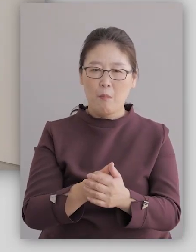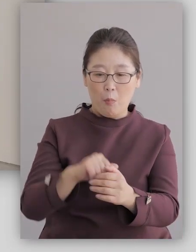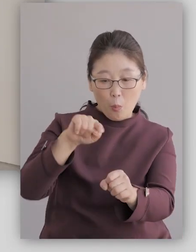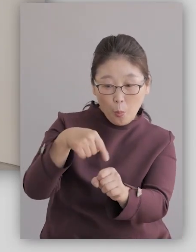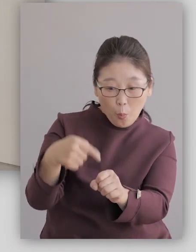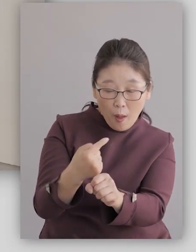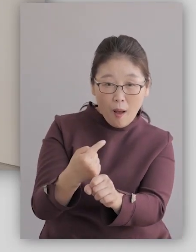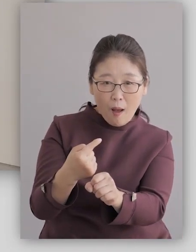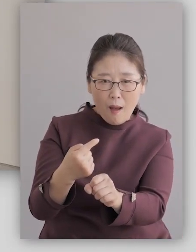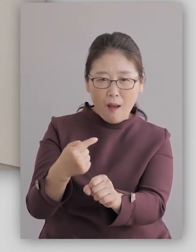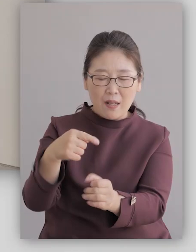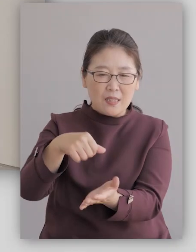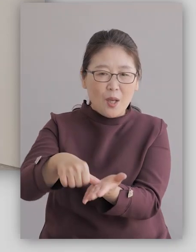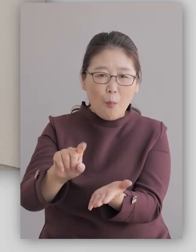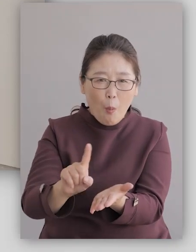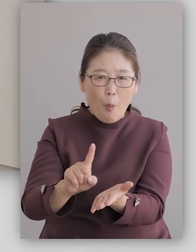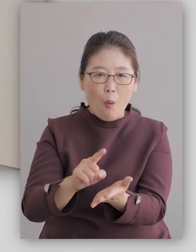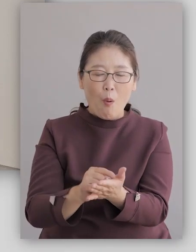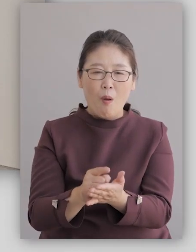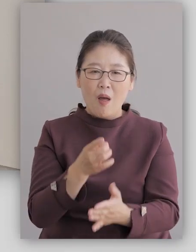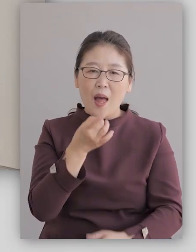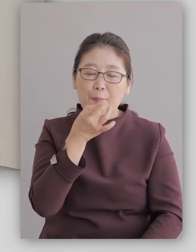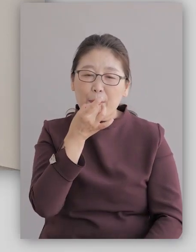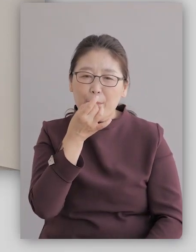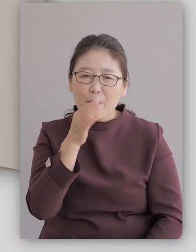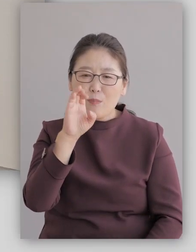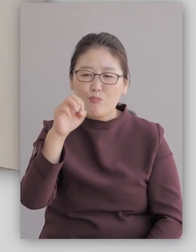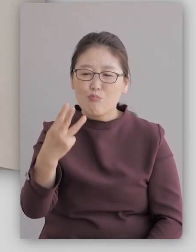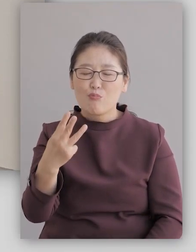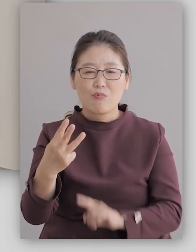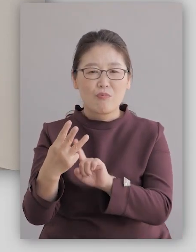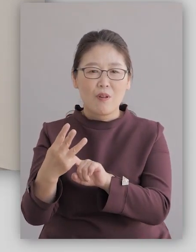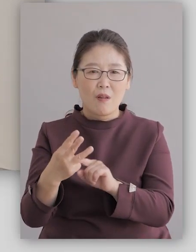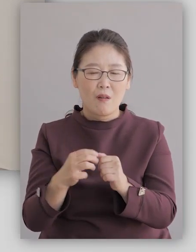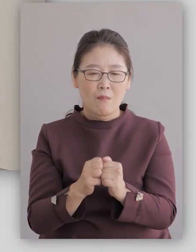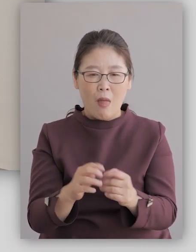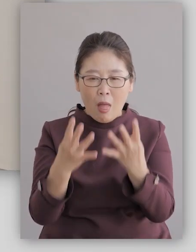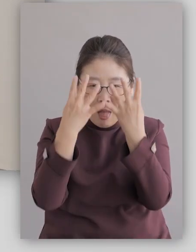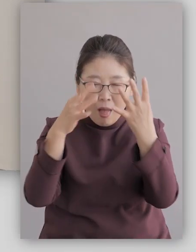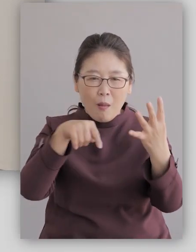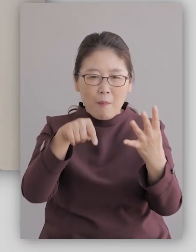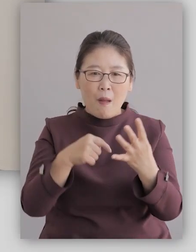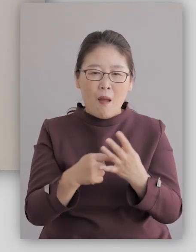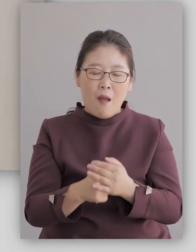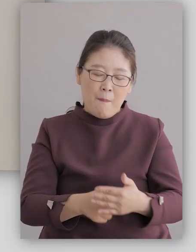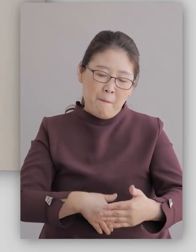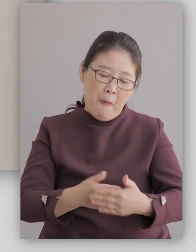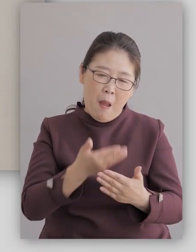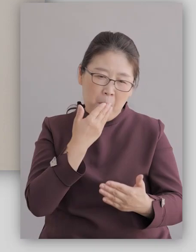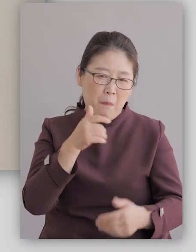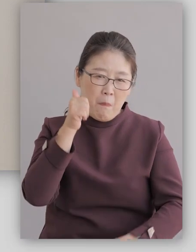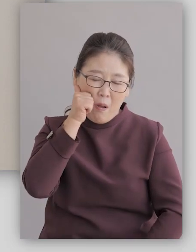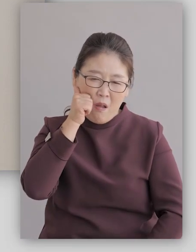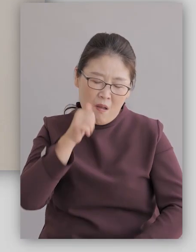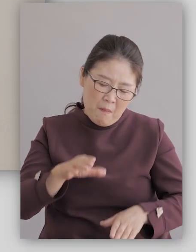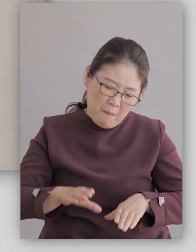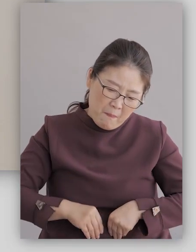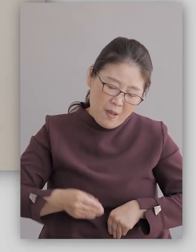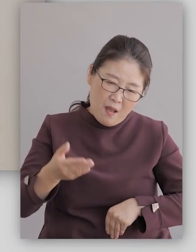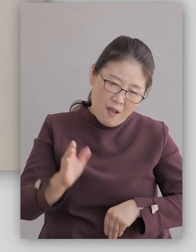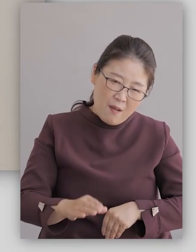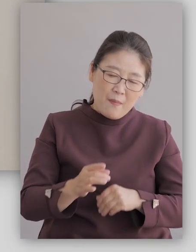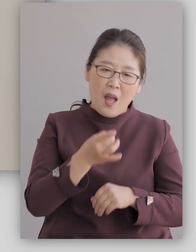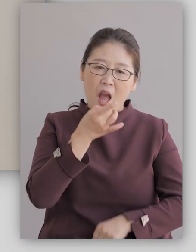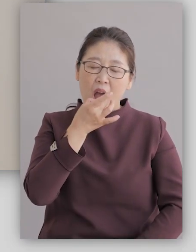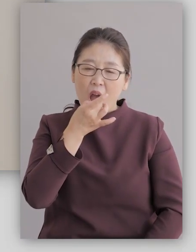재료가 풀입니다. 교도소에서 밥을 많이 줬을 것 같지는 않습니다. 그래서 배가 고픈데도